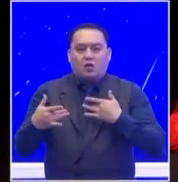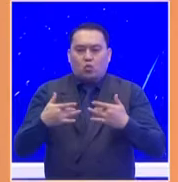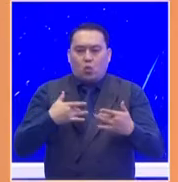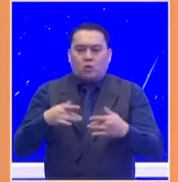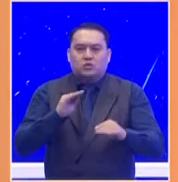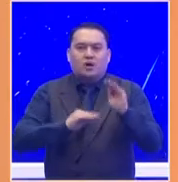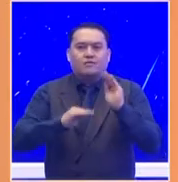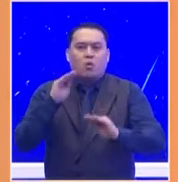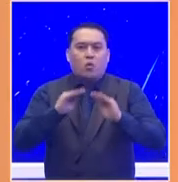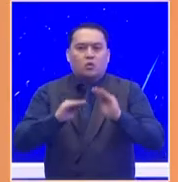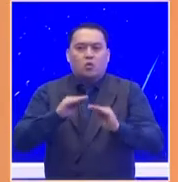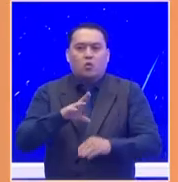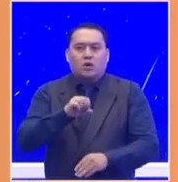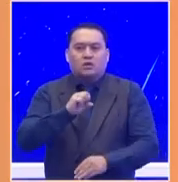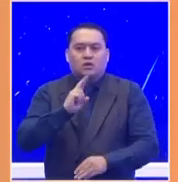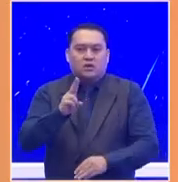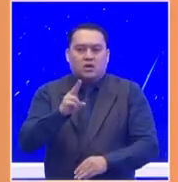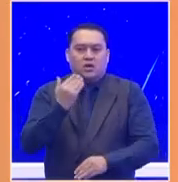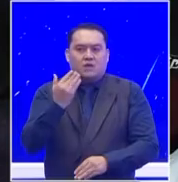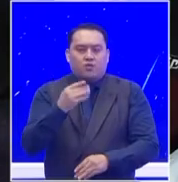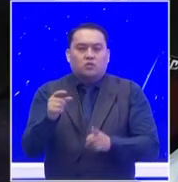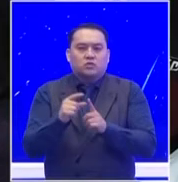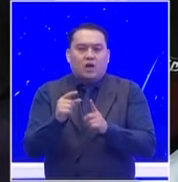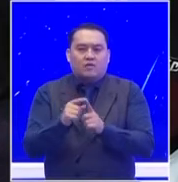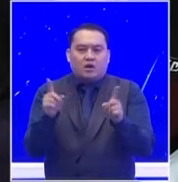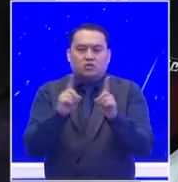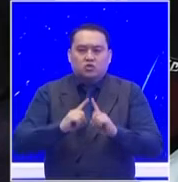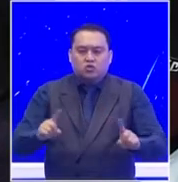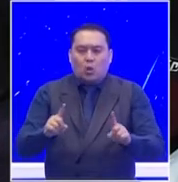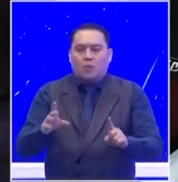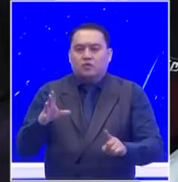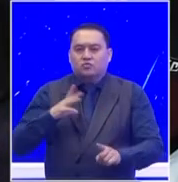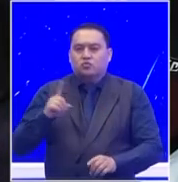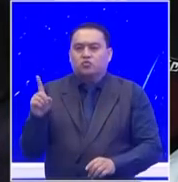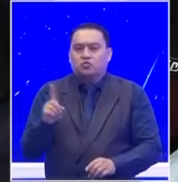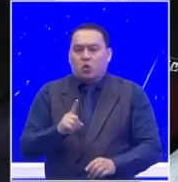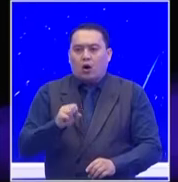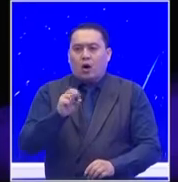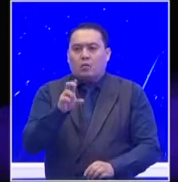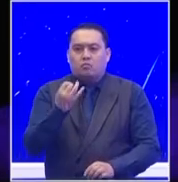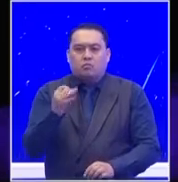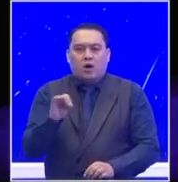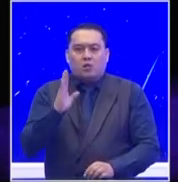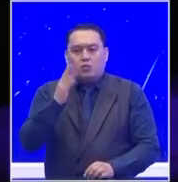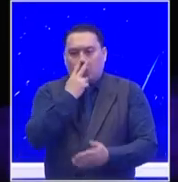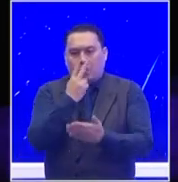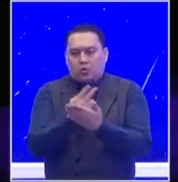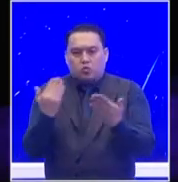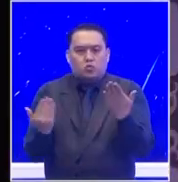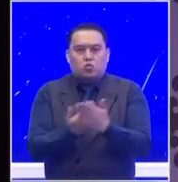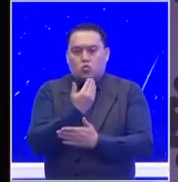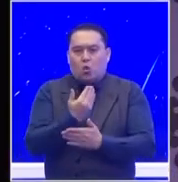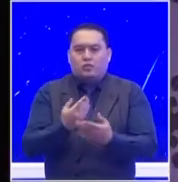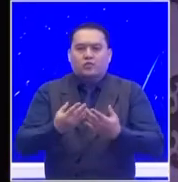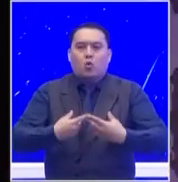кругах режиссер-постановщик Куандык Касымов. По его словам, особенность этой премьеры состоит в том, что Абай Кунанбайулы будет показан в новом